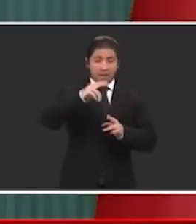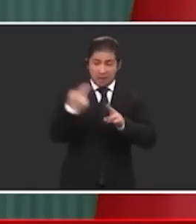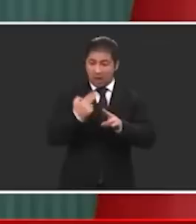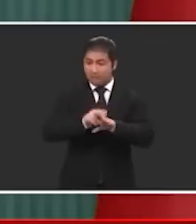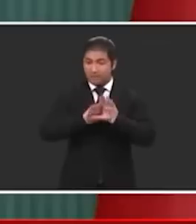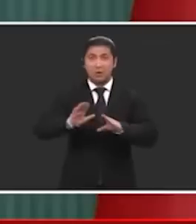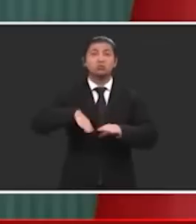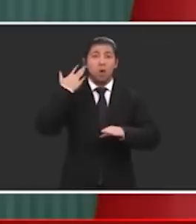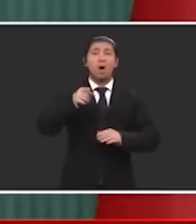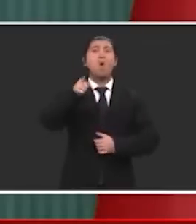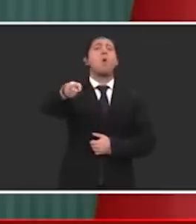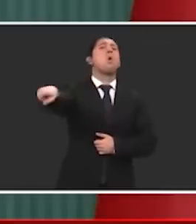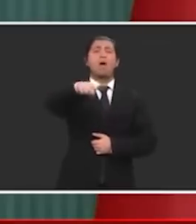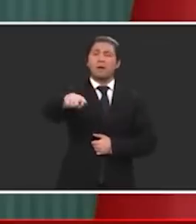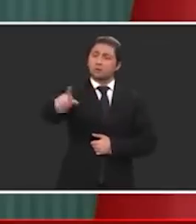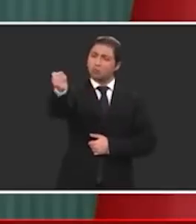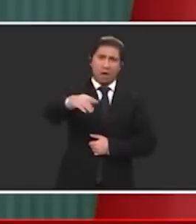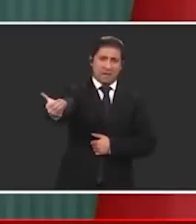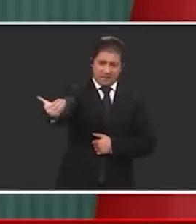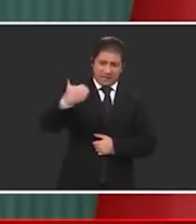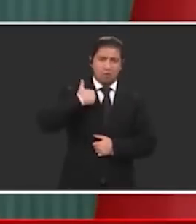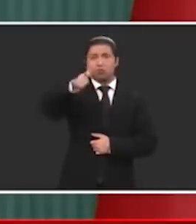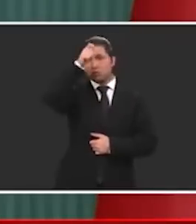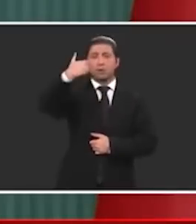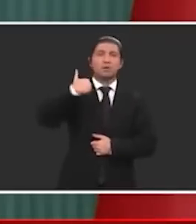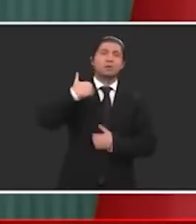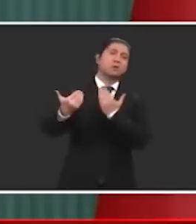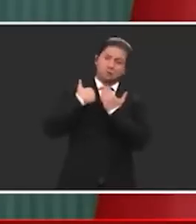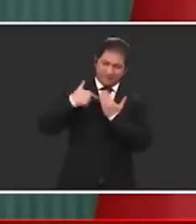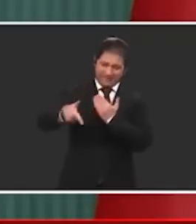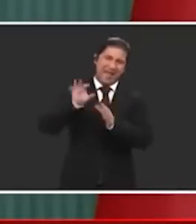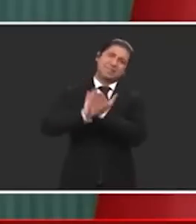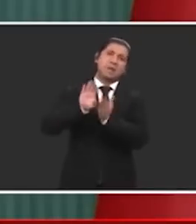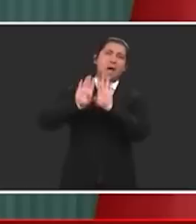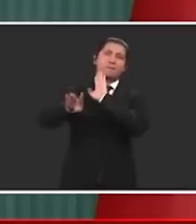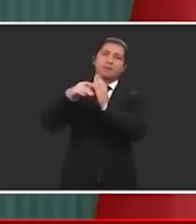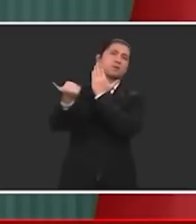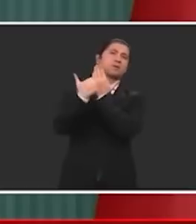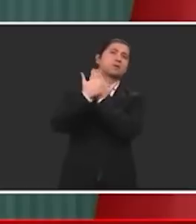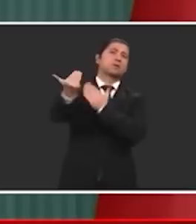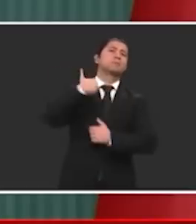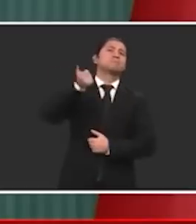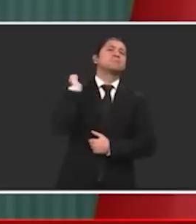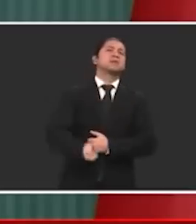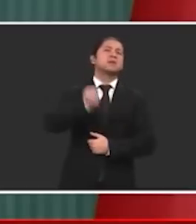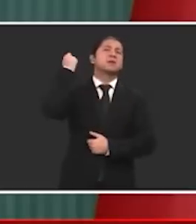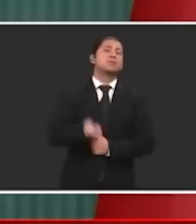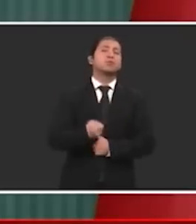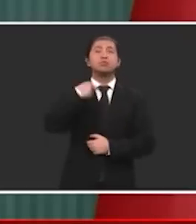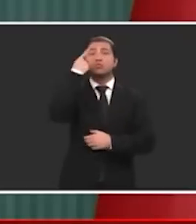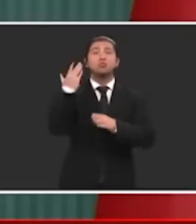sonra onlar da gelip Türkiye'nin kapısını çalacaklardır. Çünkü